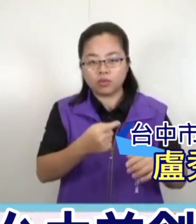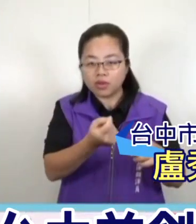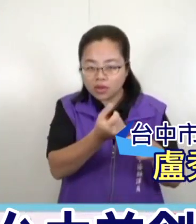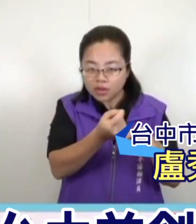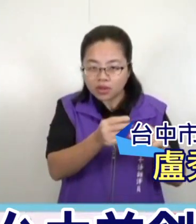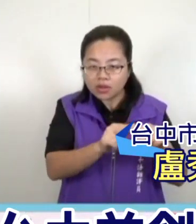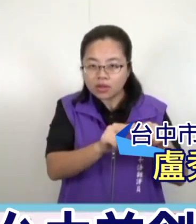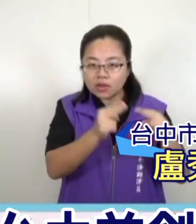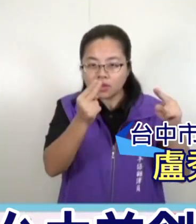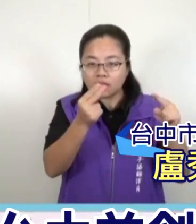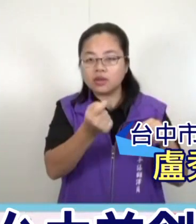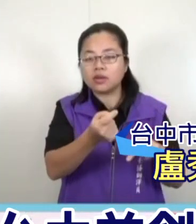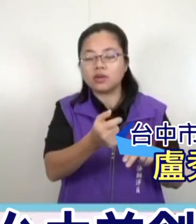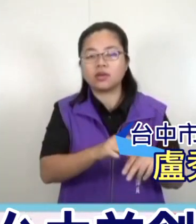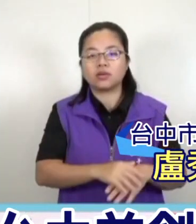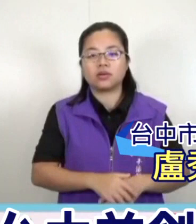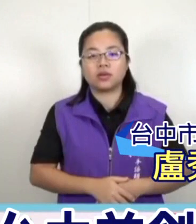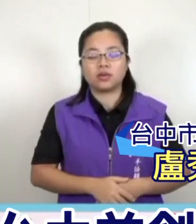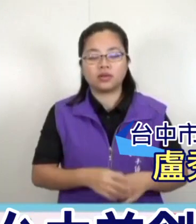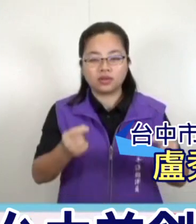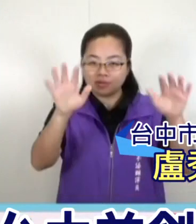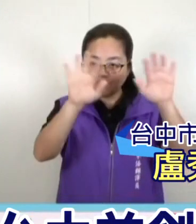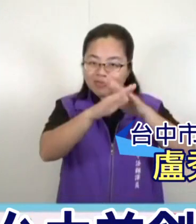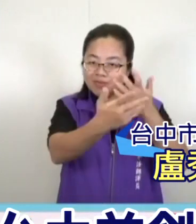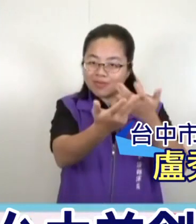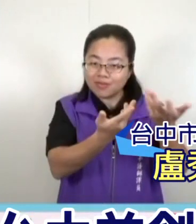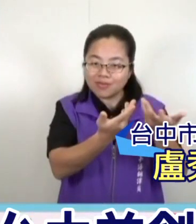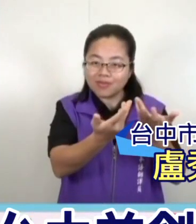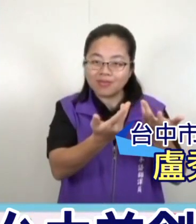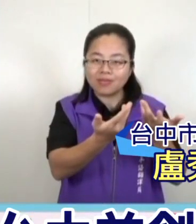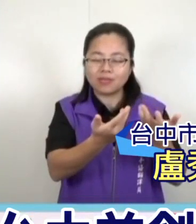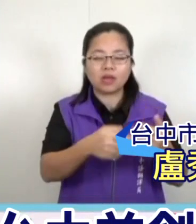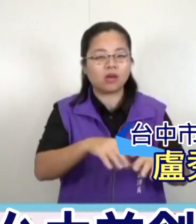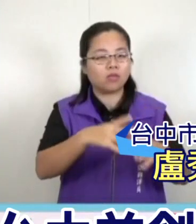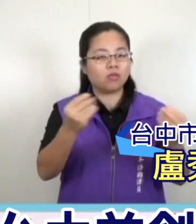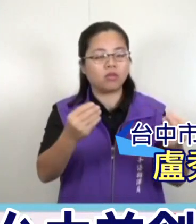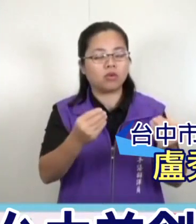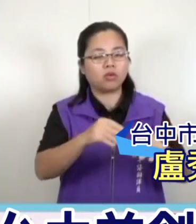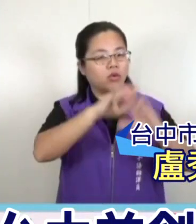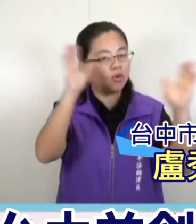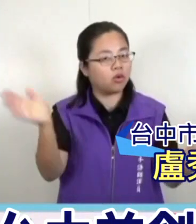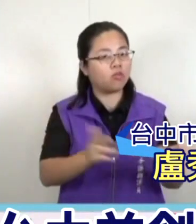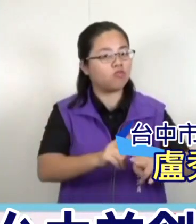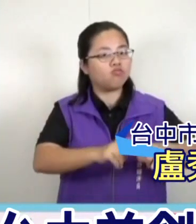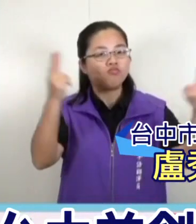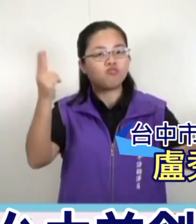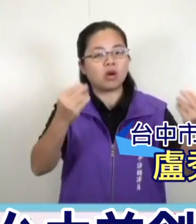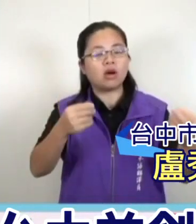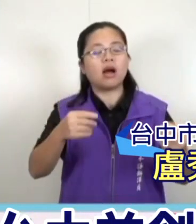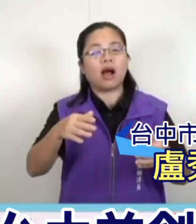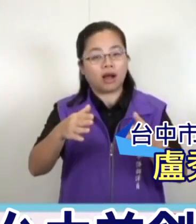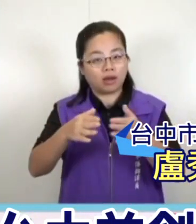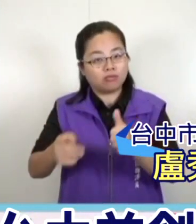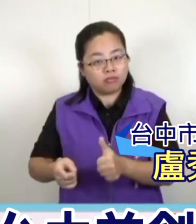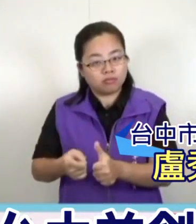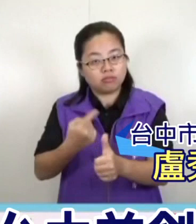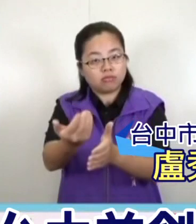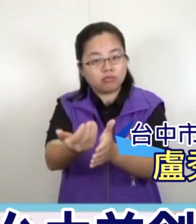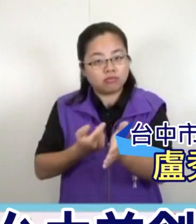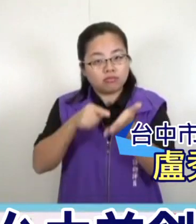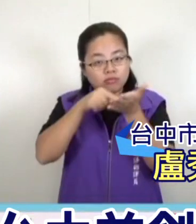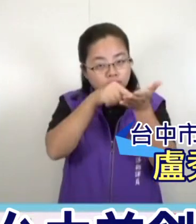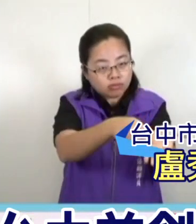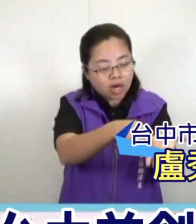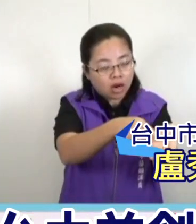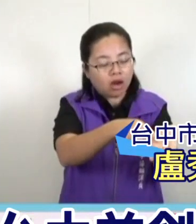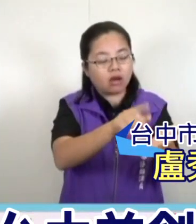解封。譬如说以夜市来讲的话，那我们就是没有全部夜市开，因为你要申请我们才会准哈，然后看过以后